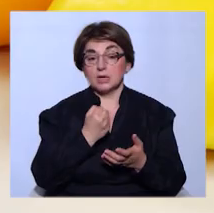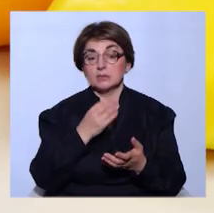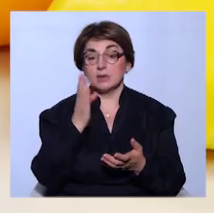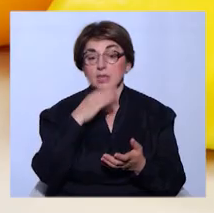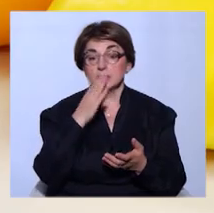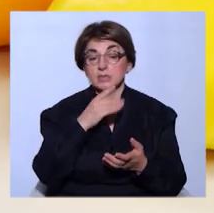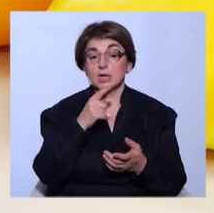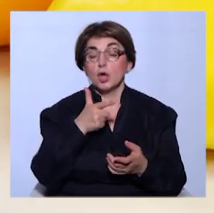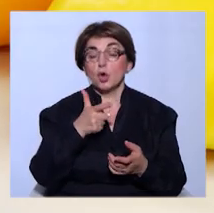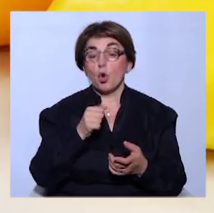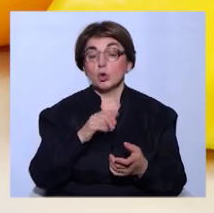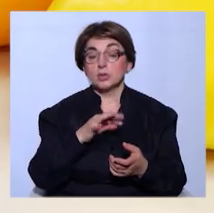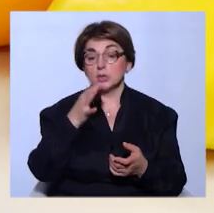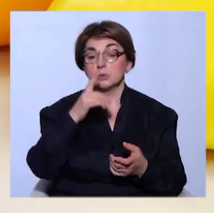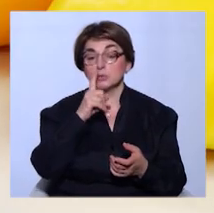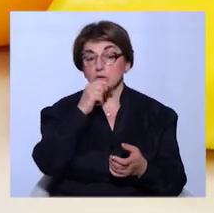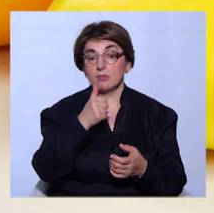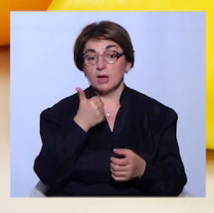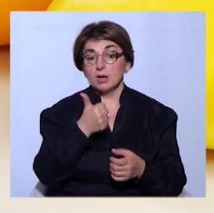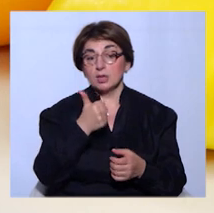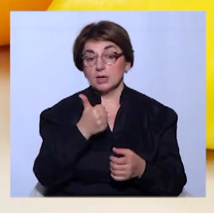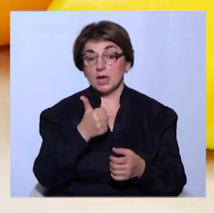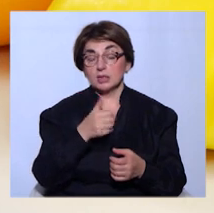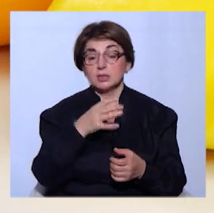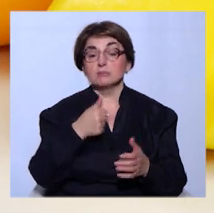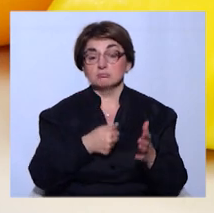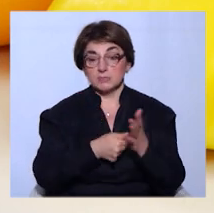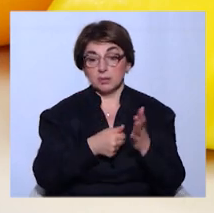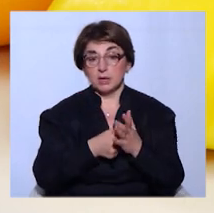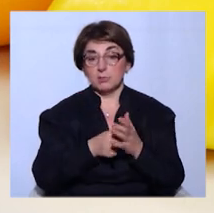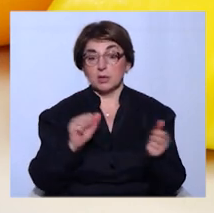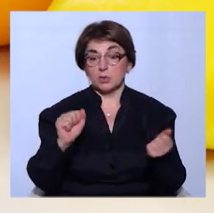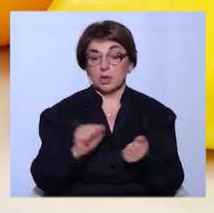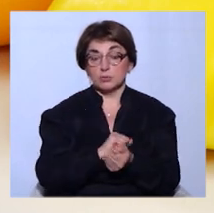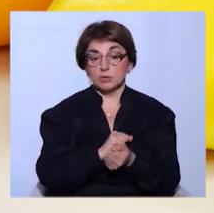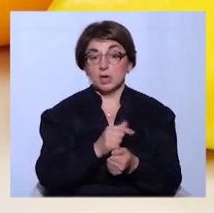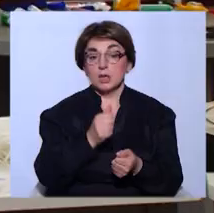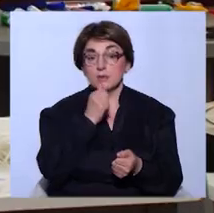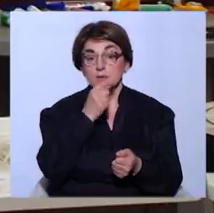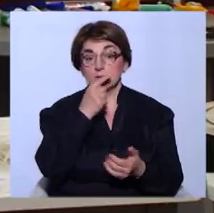დროს ხედავთ ექსპერიმენტულ ნაწილსაც, გააქტიურდა ჩვენი ექსპერიმენტი და